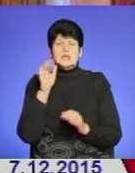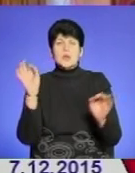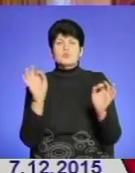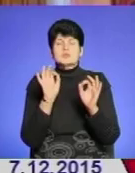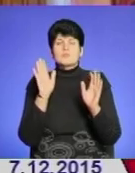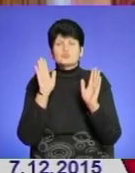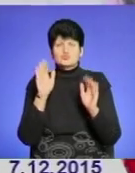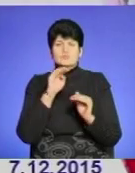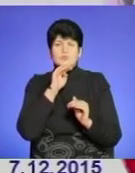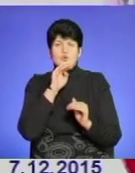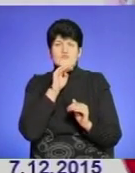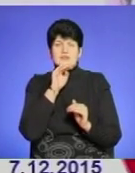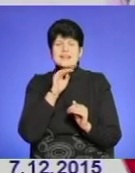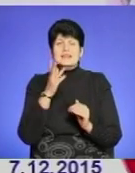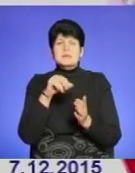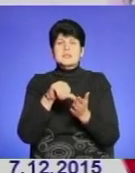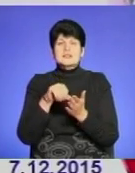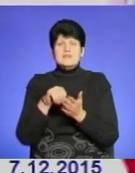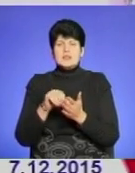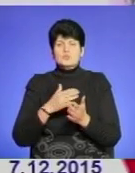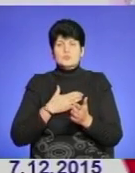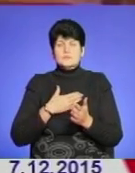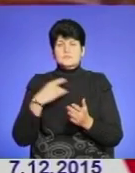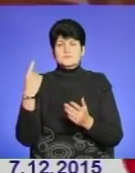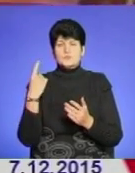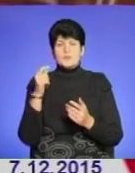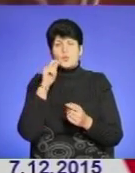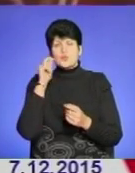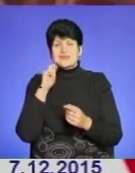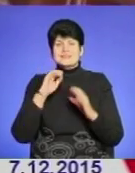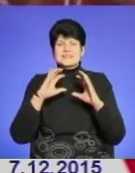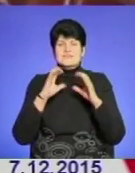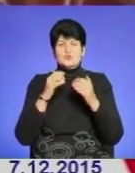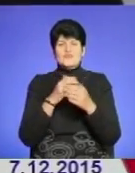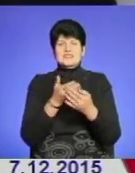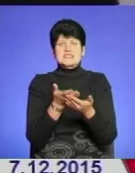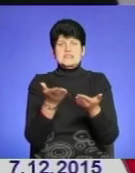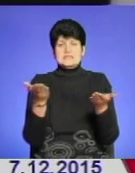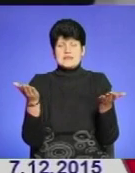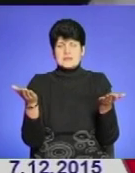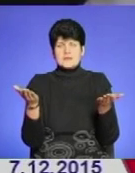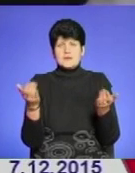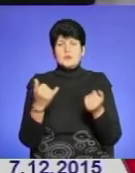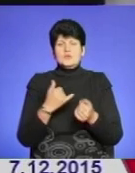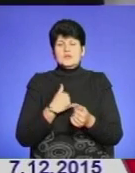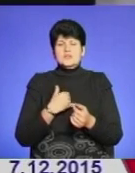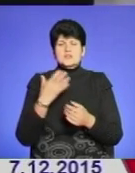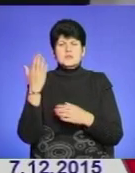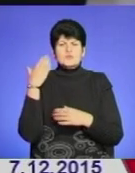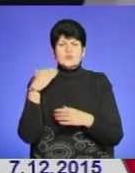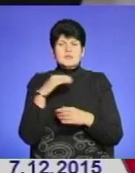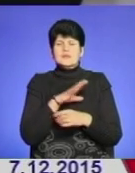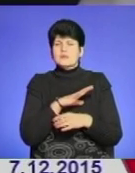виростуть професіонали, які представлятимуть наш край на українській і світовій сцені. У нас ще тоді не було